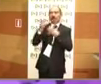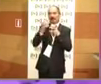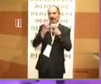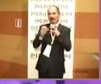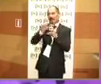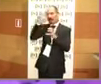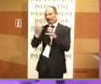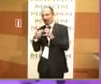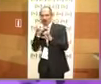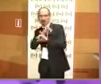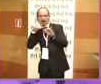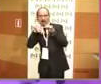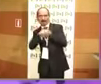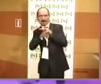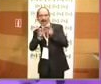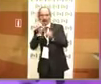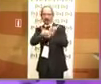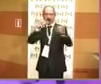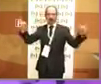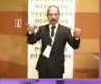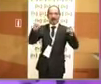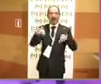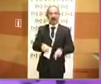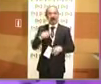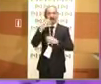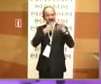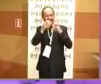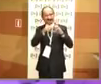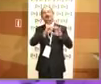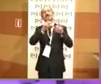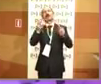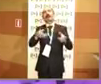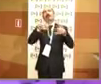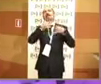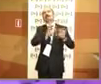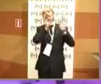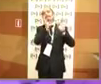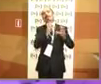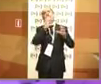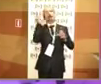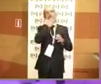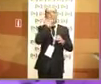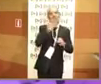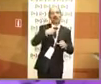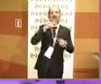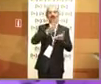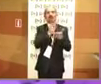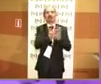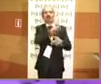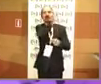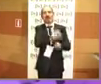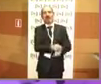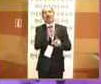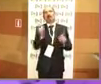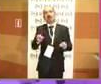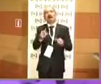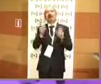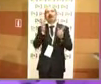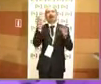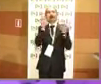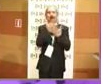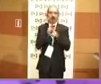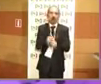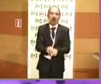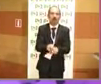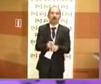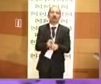mai nominato, ma chi l'ha mai nascosto? Però questa crisi non è figlia solo di errori di valutazione degli italiani, ma in gran parte è